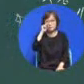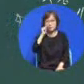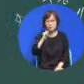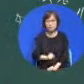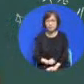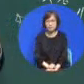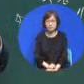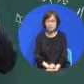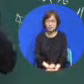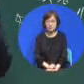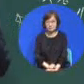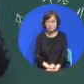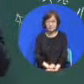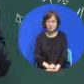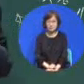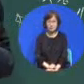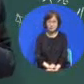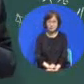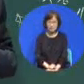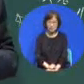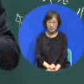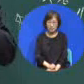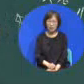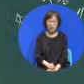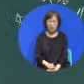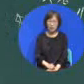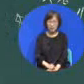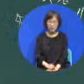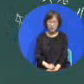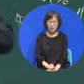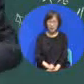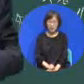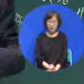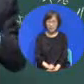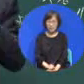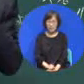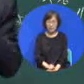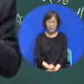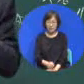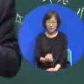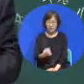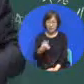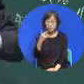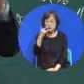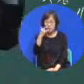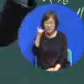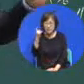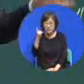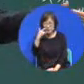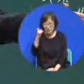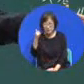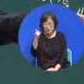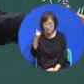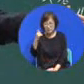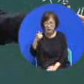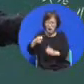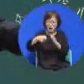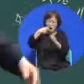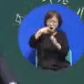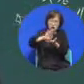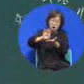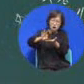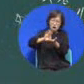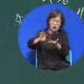that. 그게 가능합니까? 본인도 잘 먹지 않고 말이죠. 우리에게는 뭐 해주는 건데 그걸 모아가지고 하나님께 드리는 거예요. So how